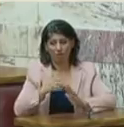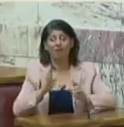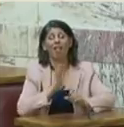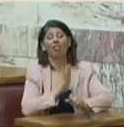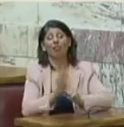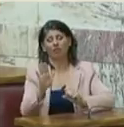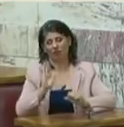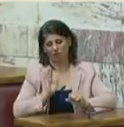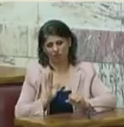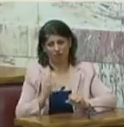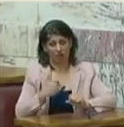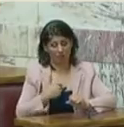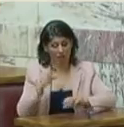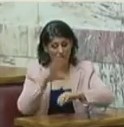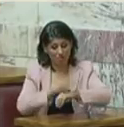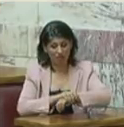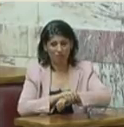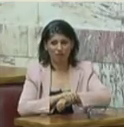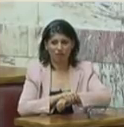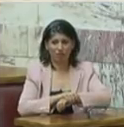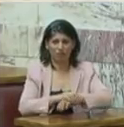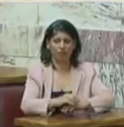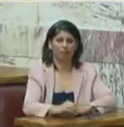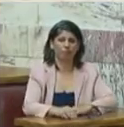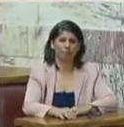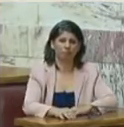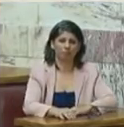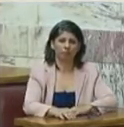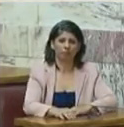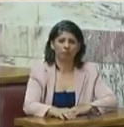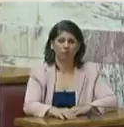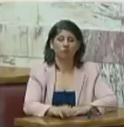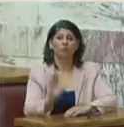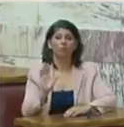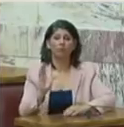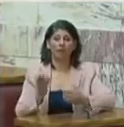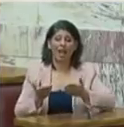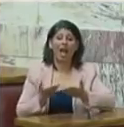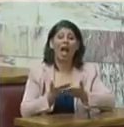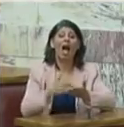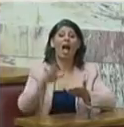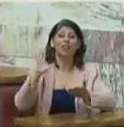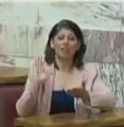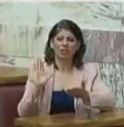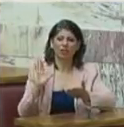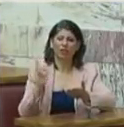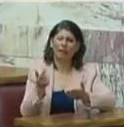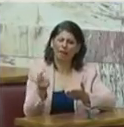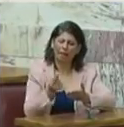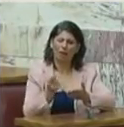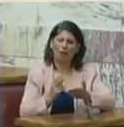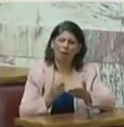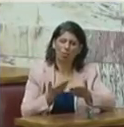δική μας δέσμευση είναι η αδήλωτη και υποδηλωμένη εργασία